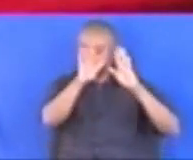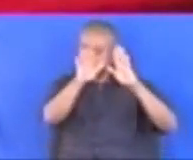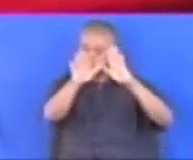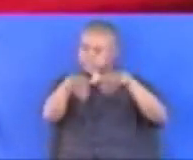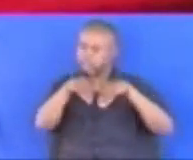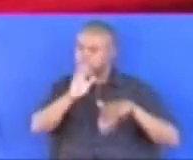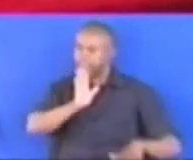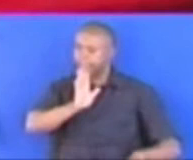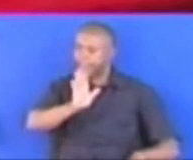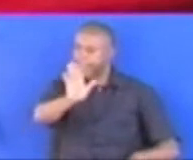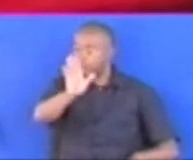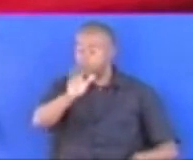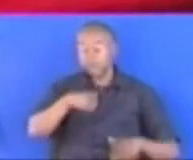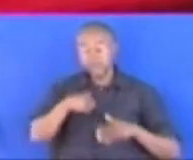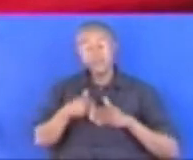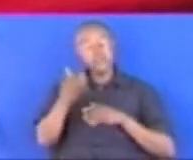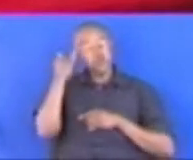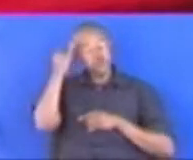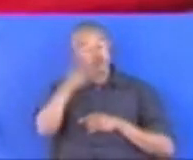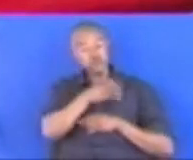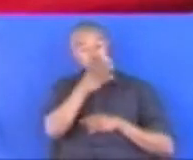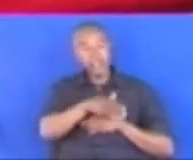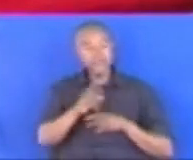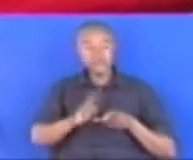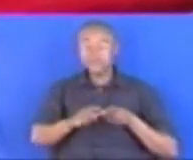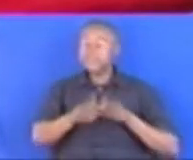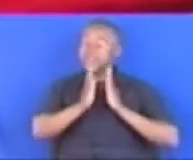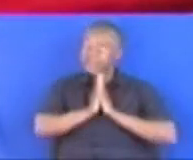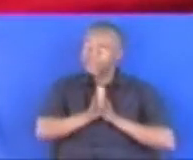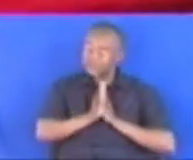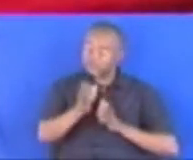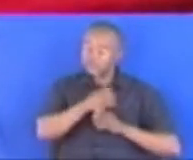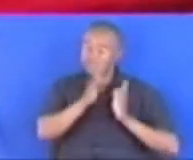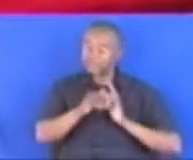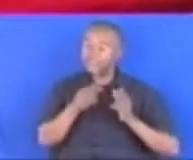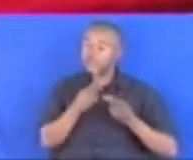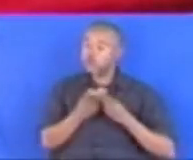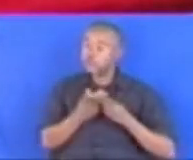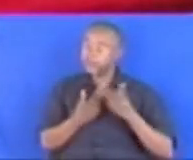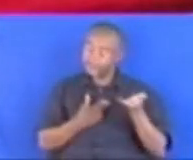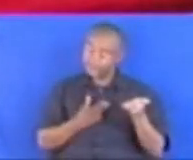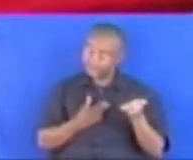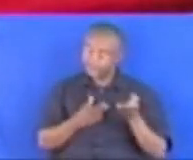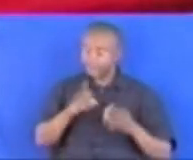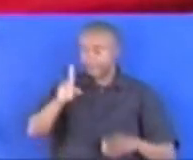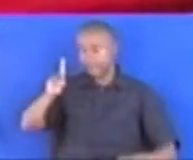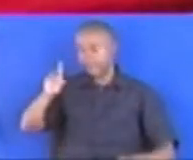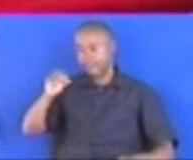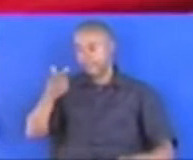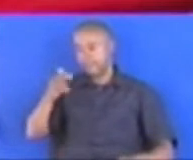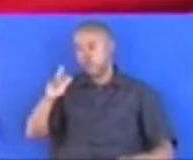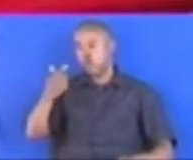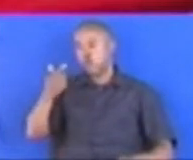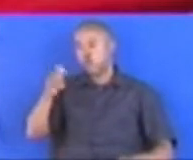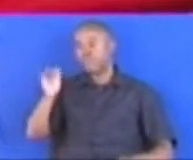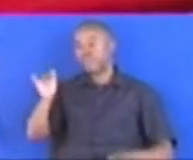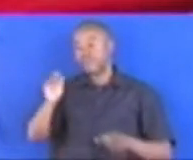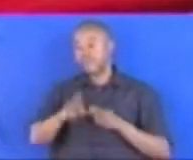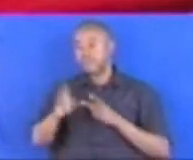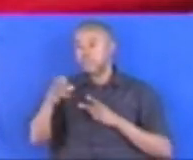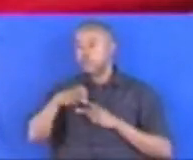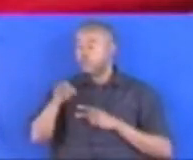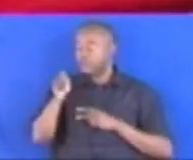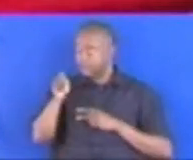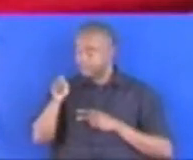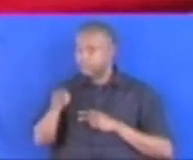kushauri sana waziri wa afya, namshukuru sana waziri wa afya Dr. Dorothy Gwajima, waziri wa afya, maendeleo ya jamii, jinsia,